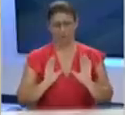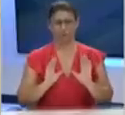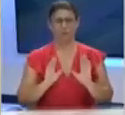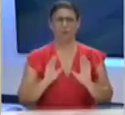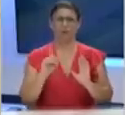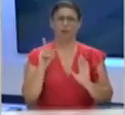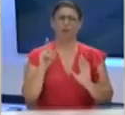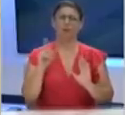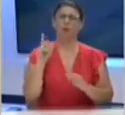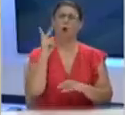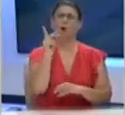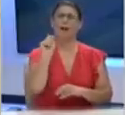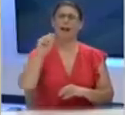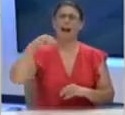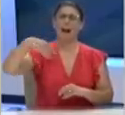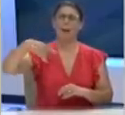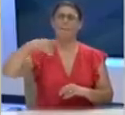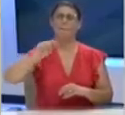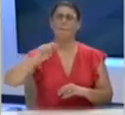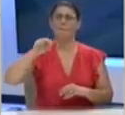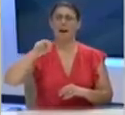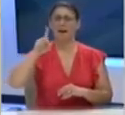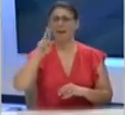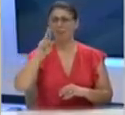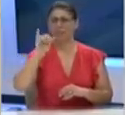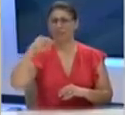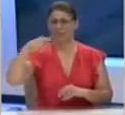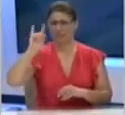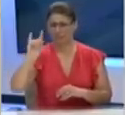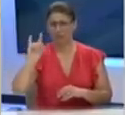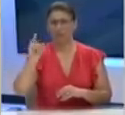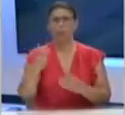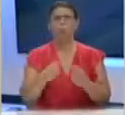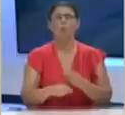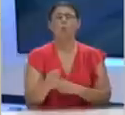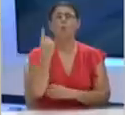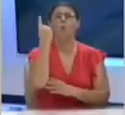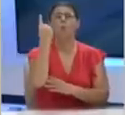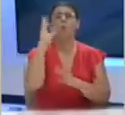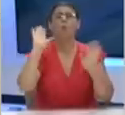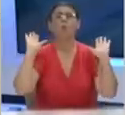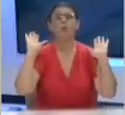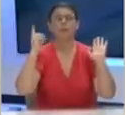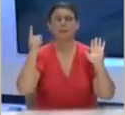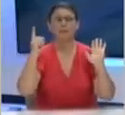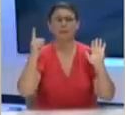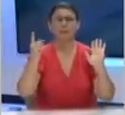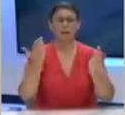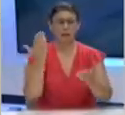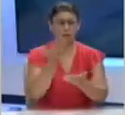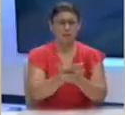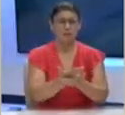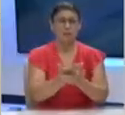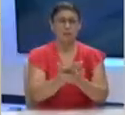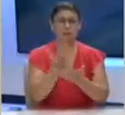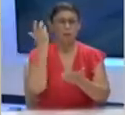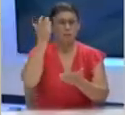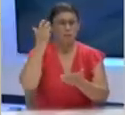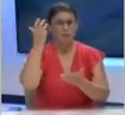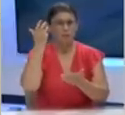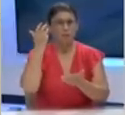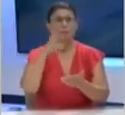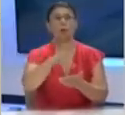τις παραστάσεις και προχωρήστε στην προκήρυξη των θέσεων επιστημόνων που ζητούν οι δασικές υπηρεσίες και